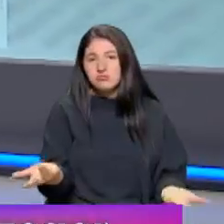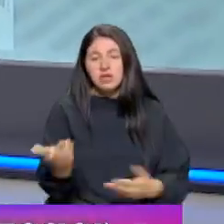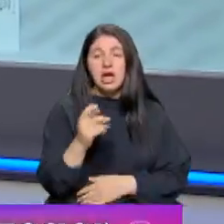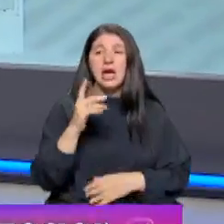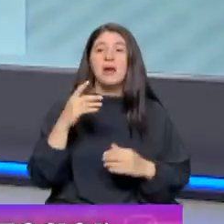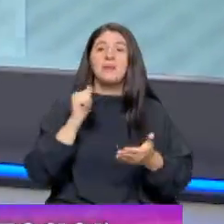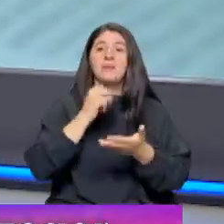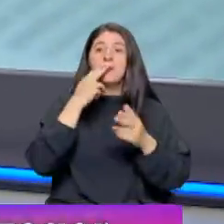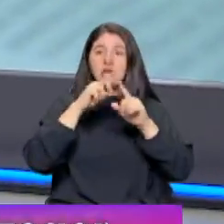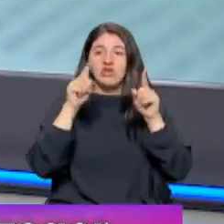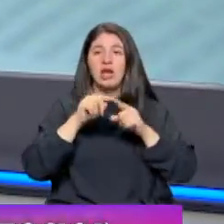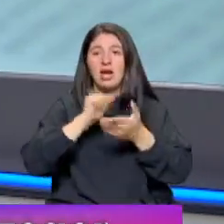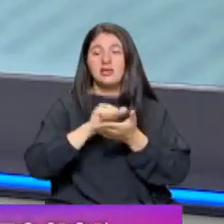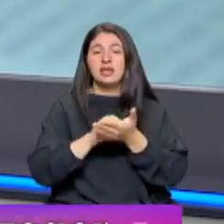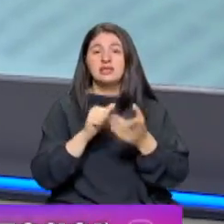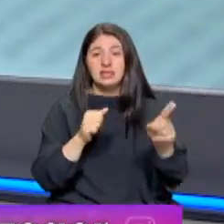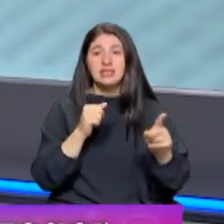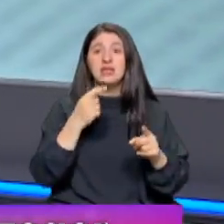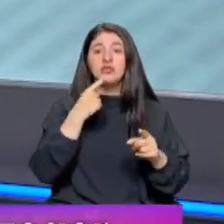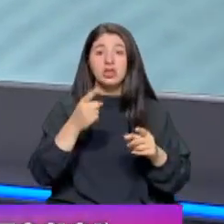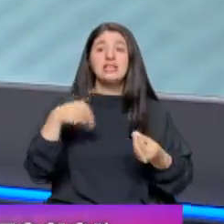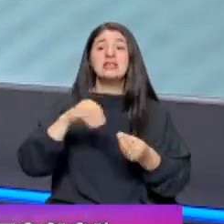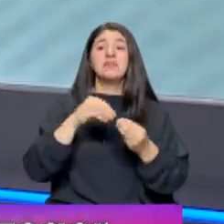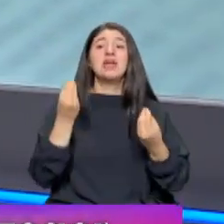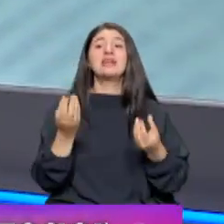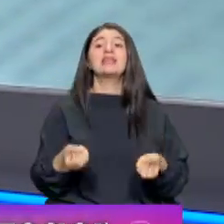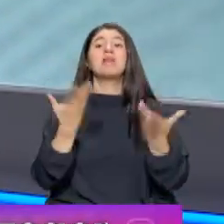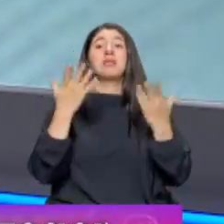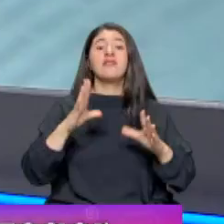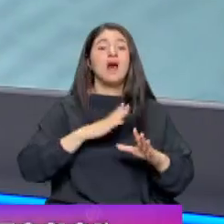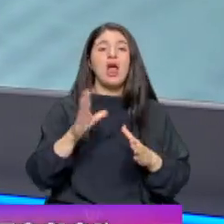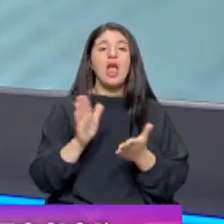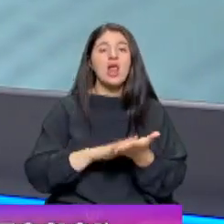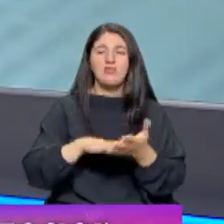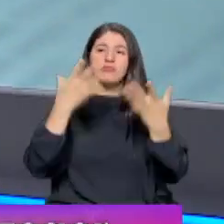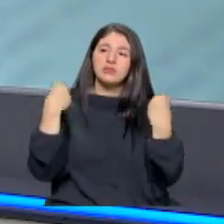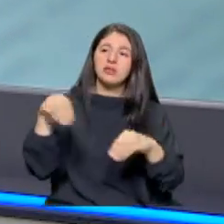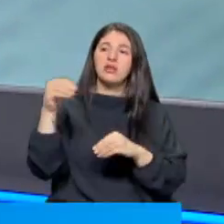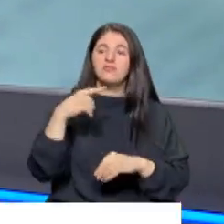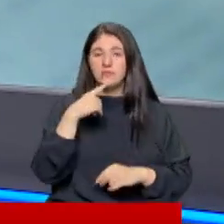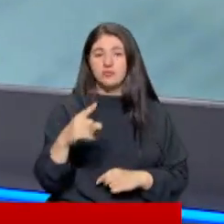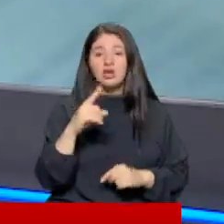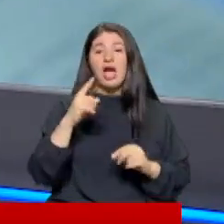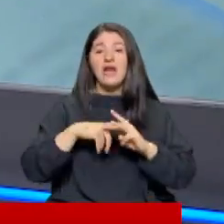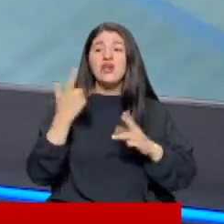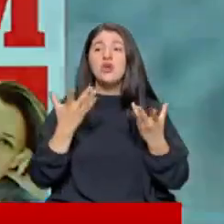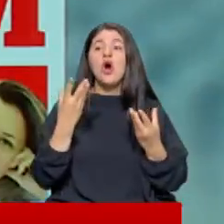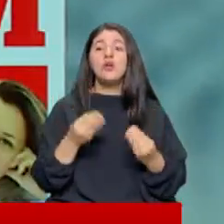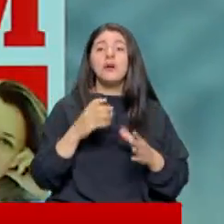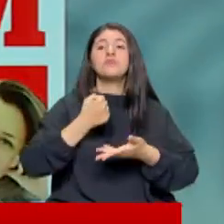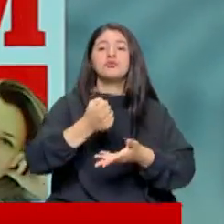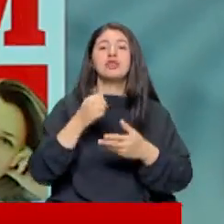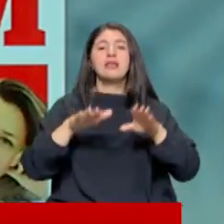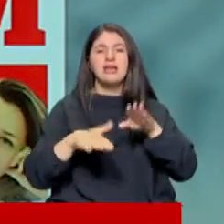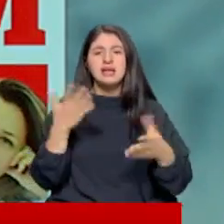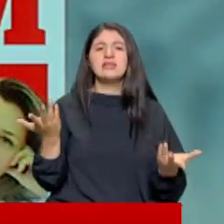Pencere gazetesi zamlar yetmedi, varlıkları satalım demiş manşetten bugün. İktidar enflasyon, tutturulamayan bütçe